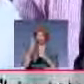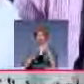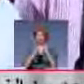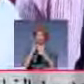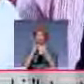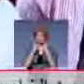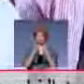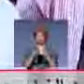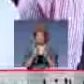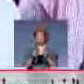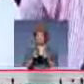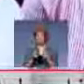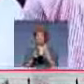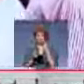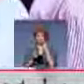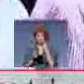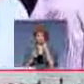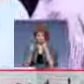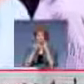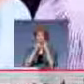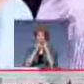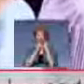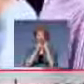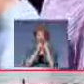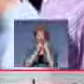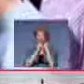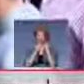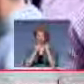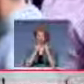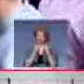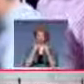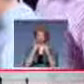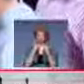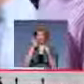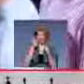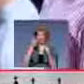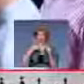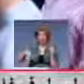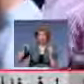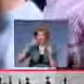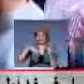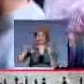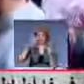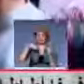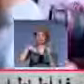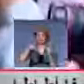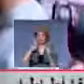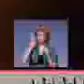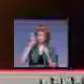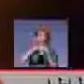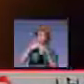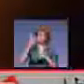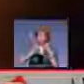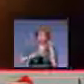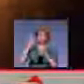انا ما كنتش في البيت خالص، انا ووالدتي. يعتبر انا اول واحد في البيت. ما كنتش في البيت، انا كنت في البيت التاني. الناس